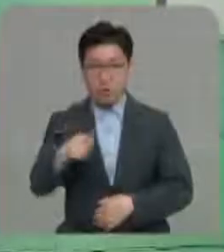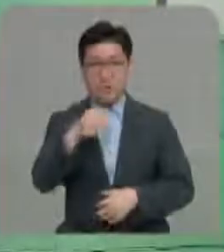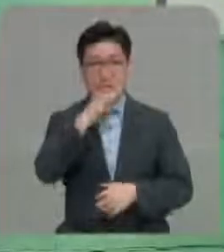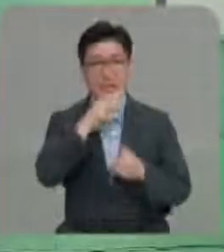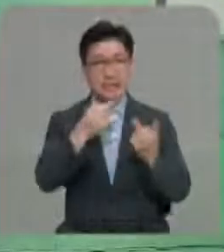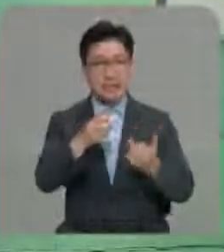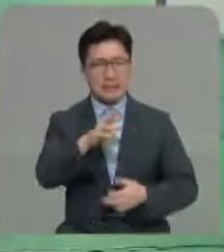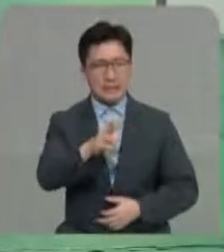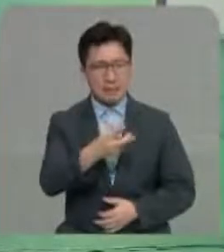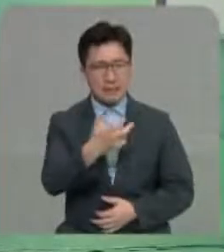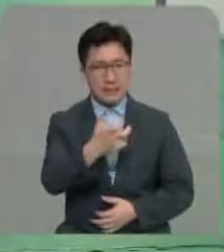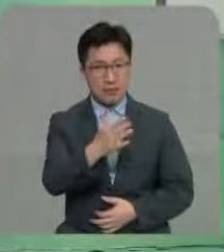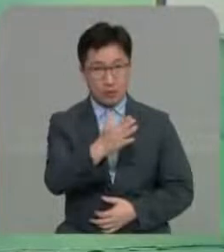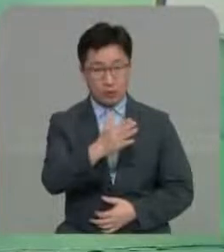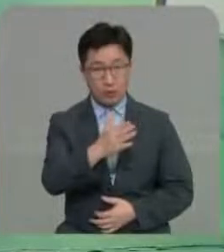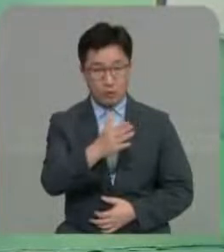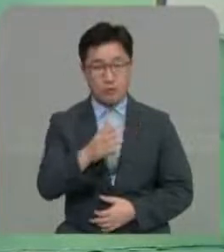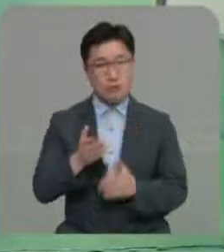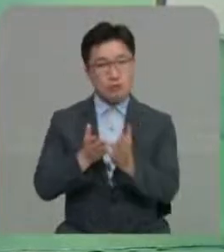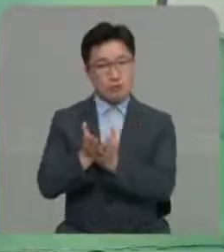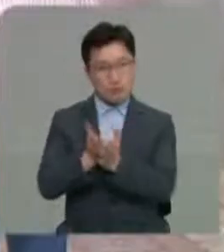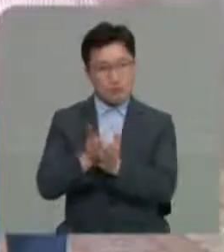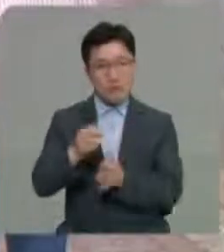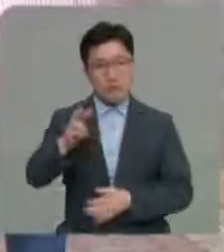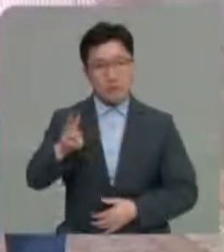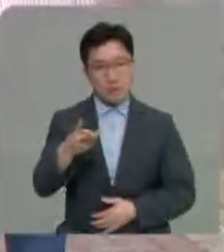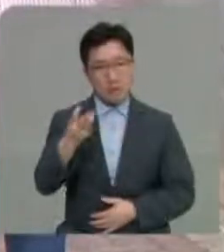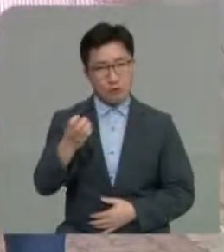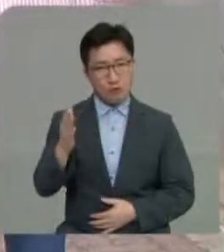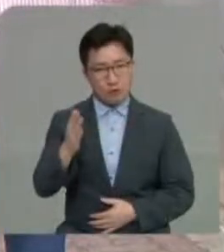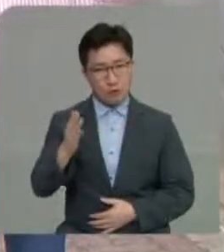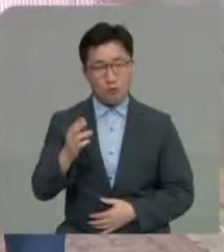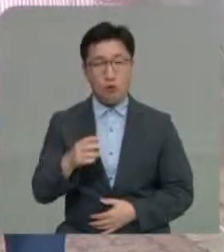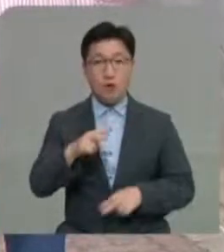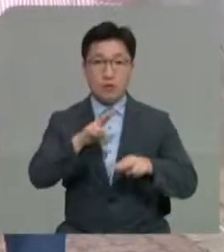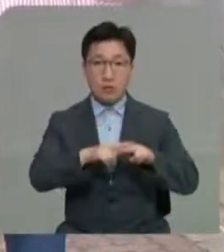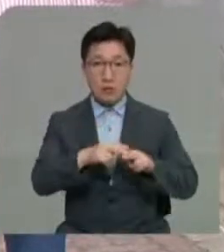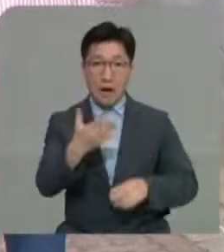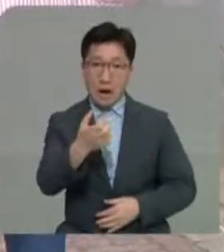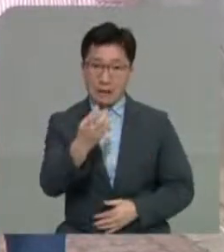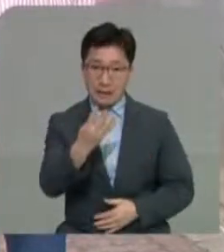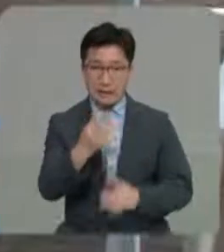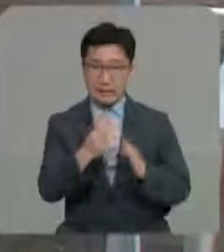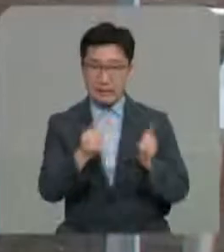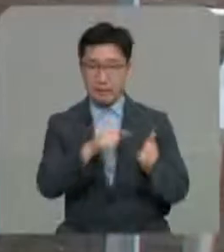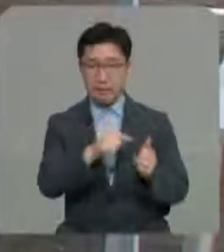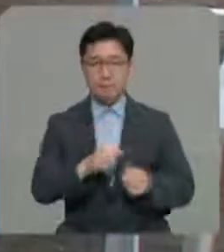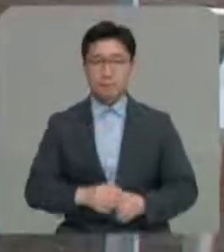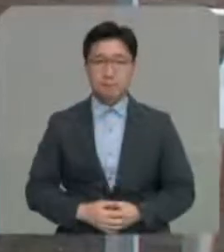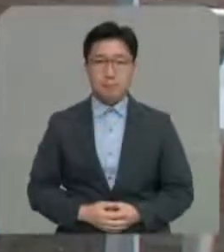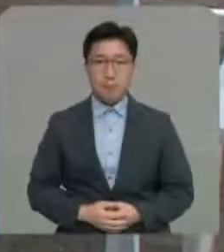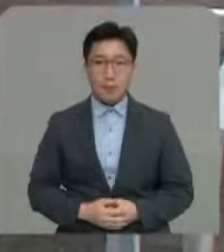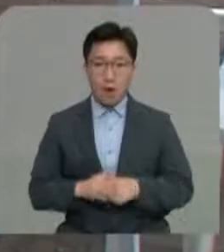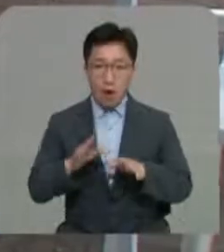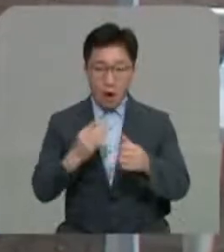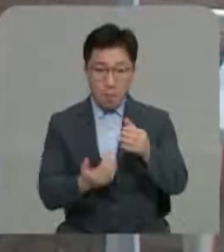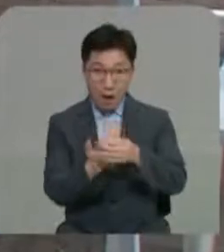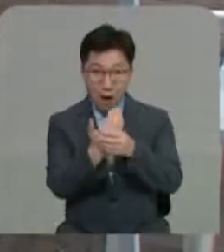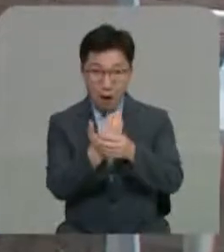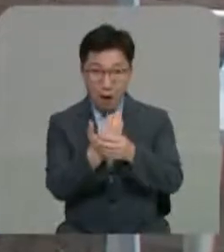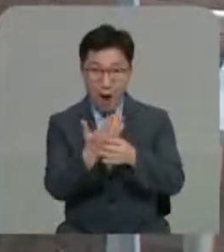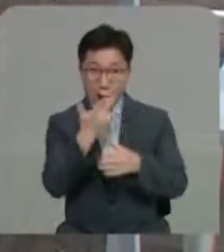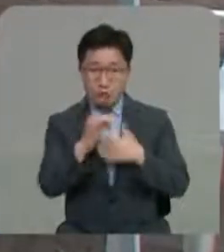300일은 세며 군산 300 32 며 정우 박은 4명 등 입니다 감염 제 생산 지수는